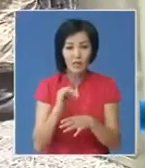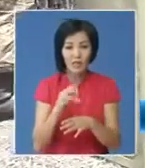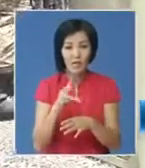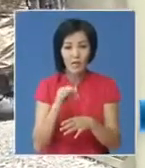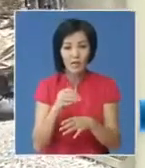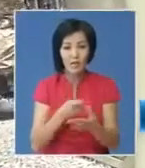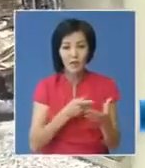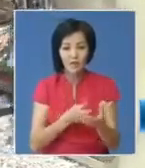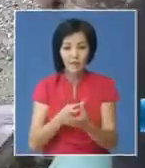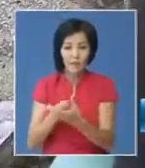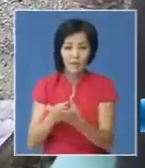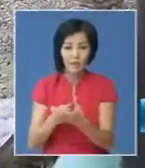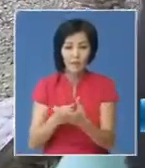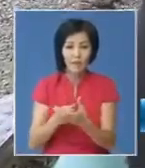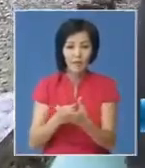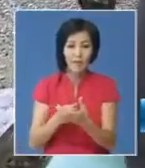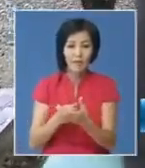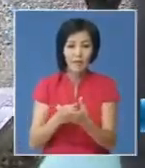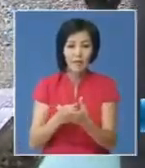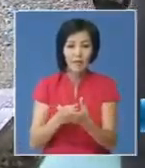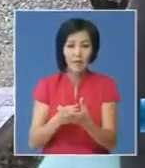автоматынан оғатуға рұқсат берілді.